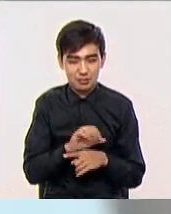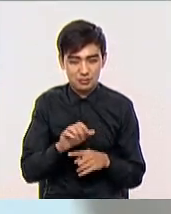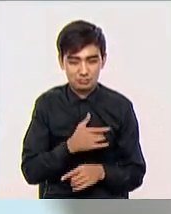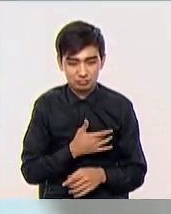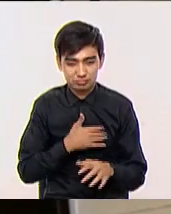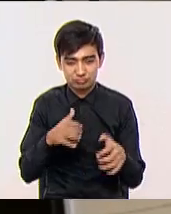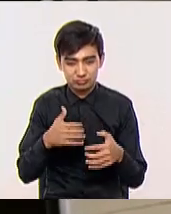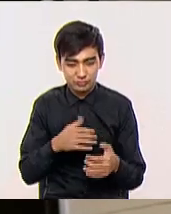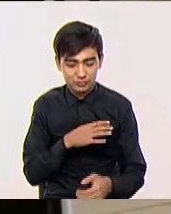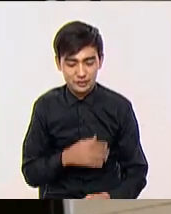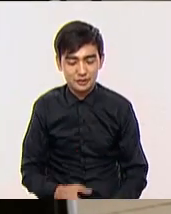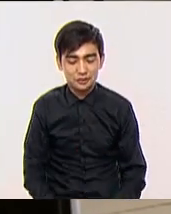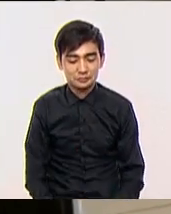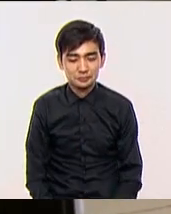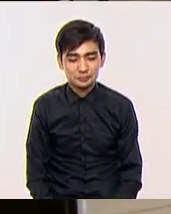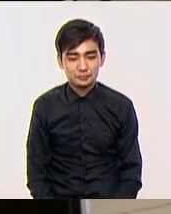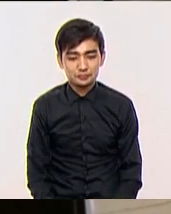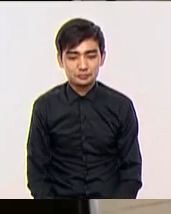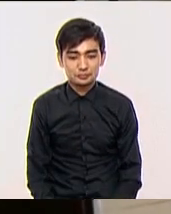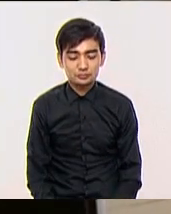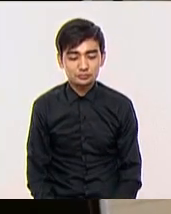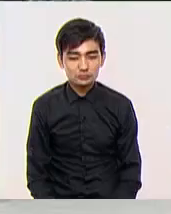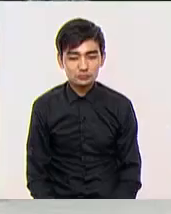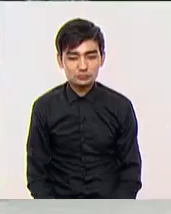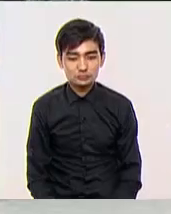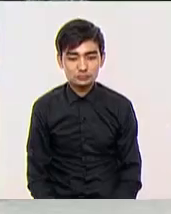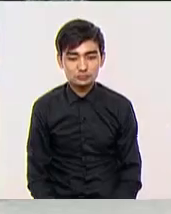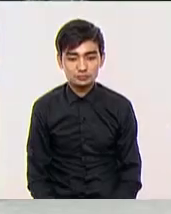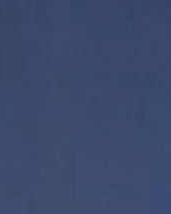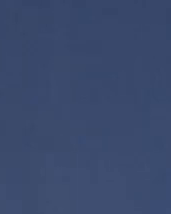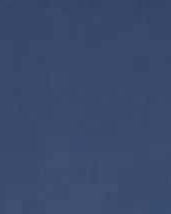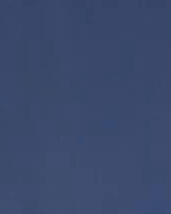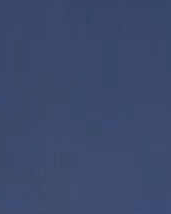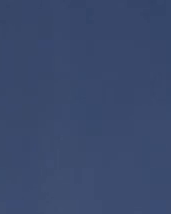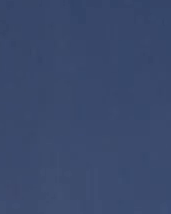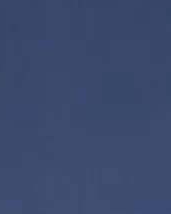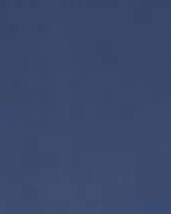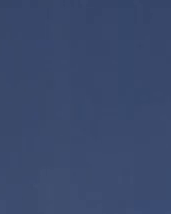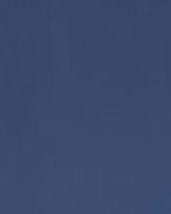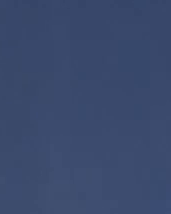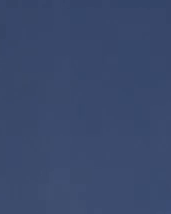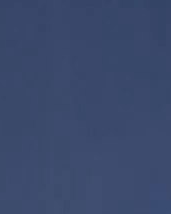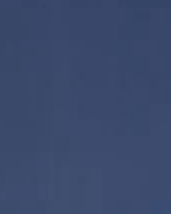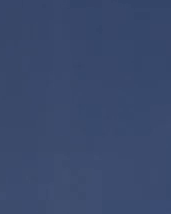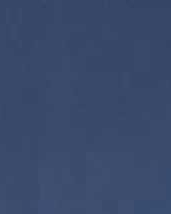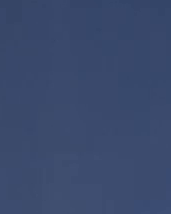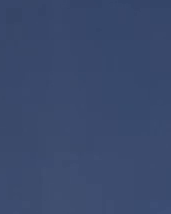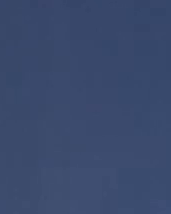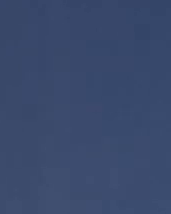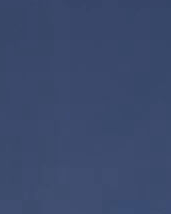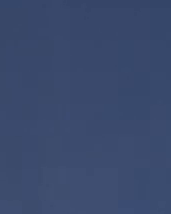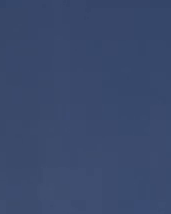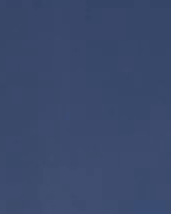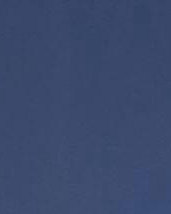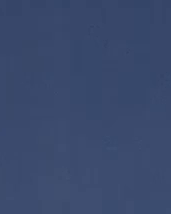жатыр. Самал Қабышева, Қанат Өмірәлинов, Информбюро, Алматы облысы. Тікелей эфирлер, оқиға орнынан сараптамалар